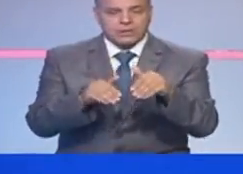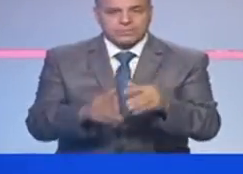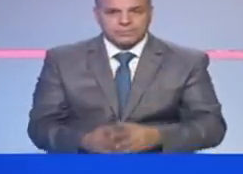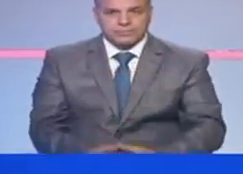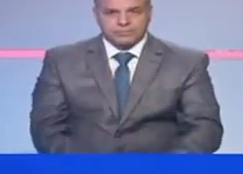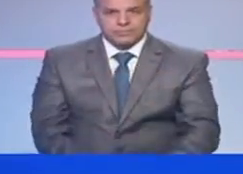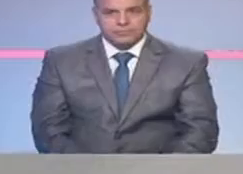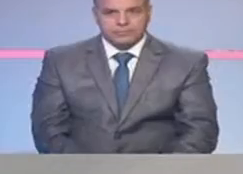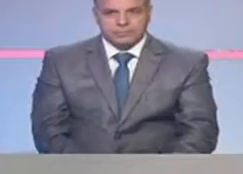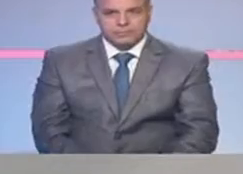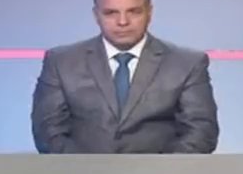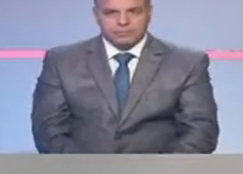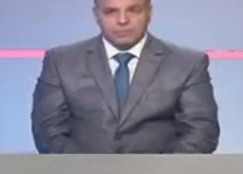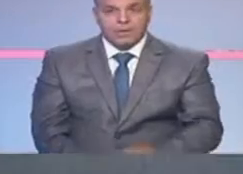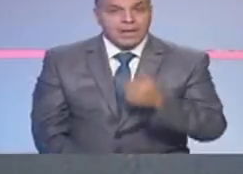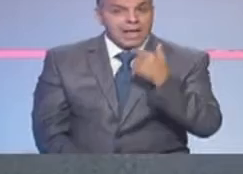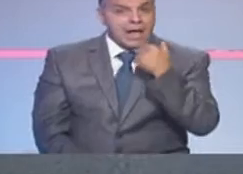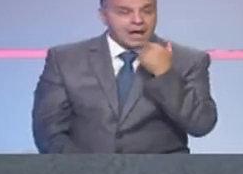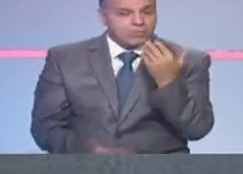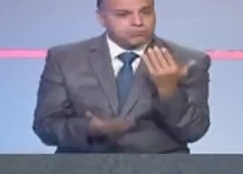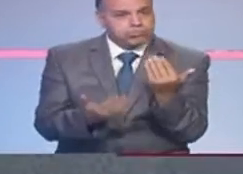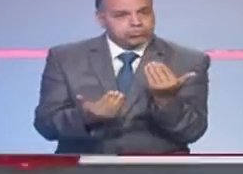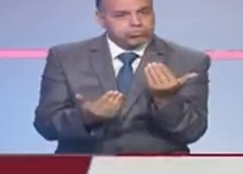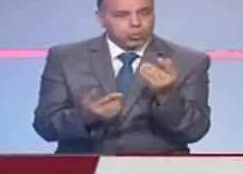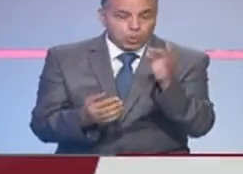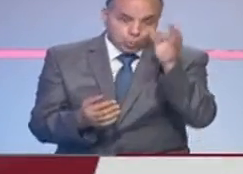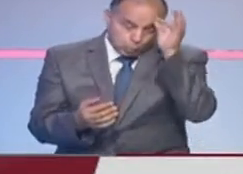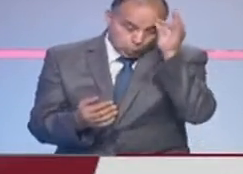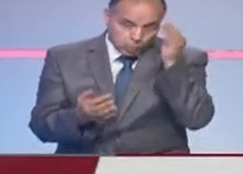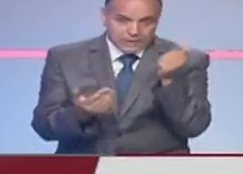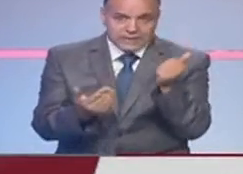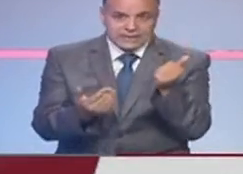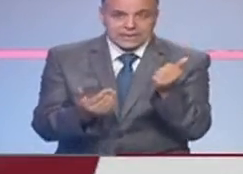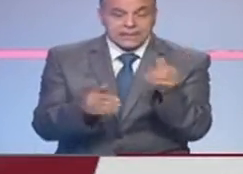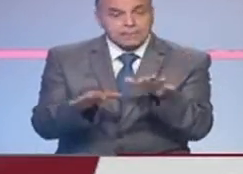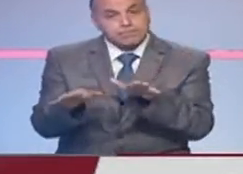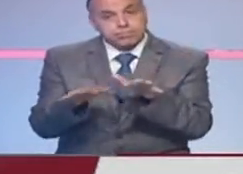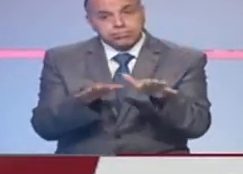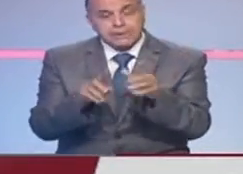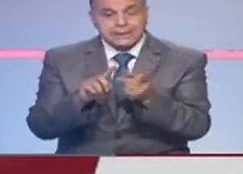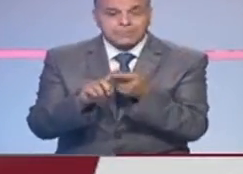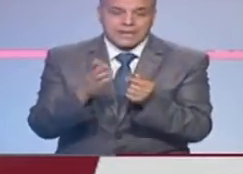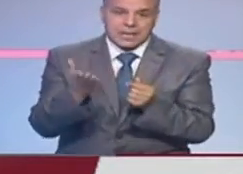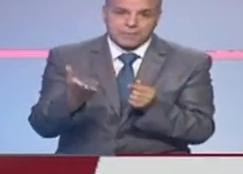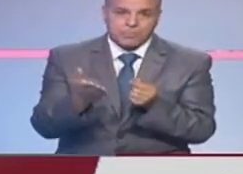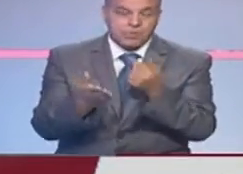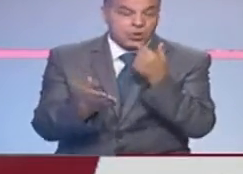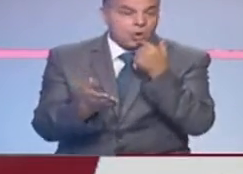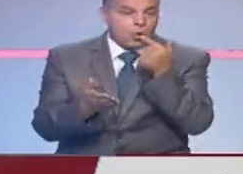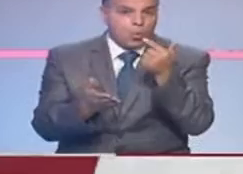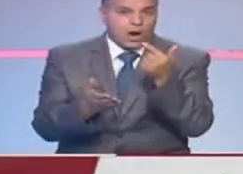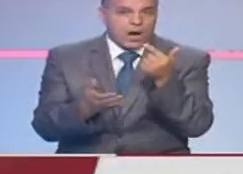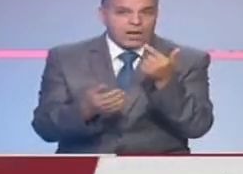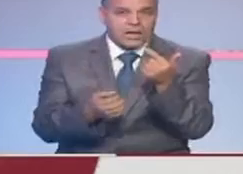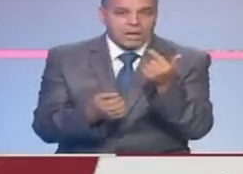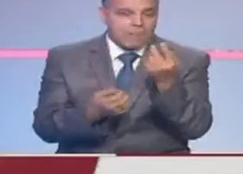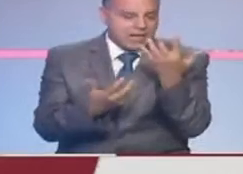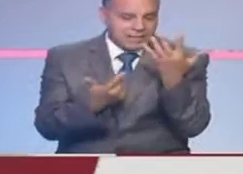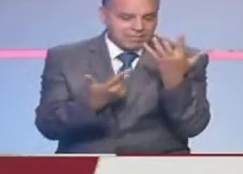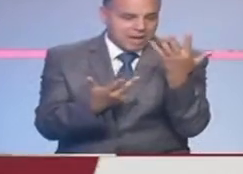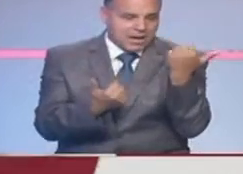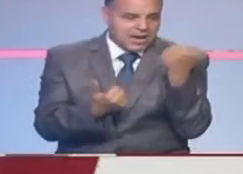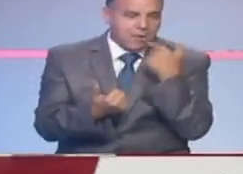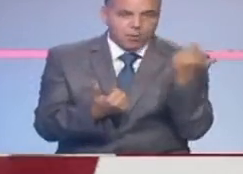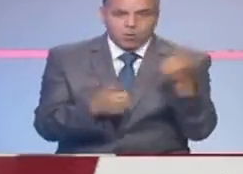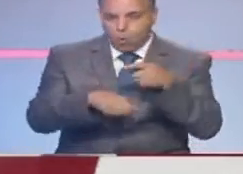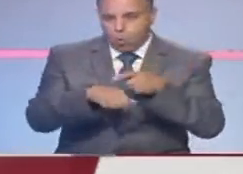في حاله الترقب التي تعيشها البلاد في ظل التدابير الاستثنائيه وقبل ثمانيه ايام من